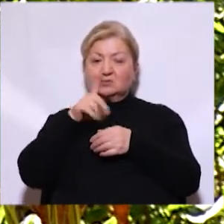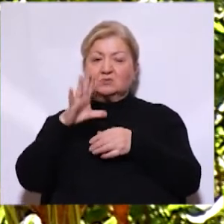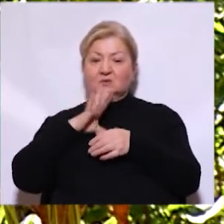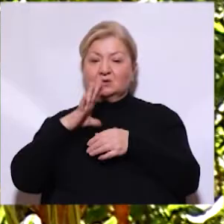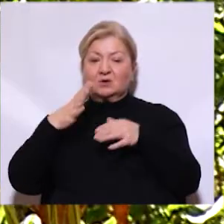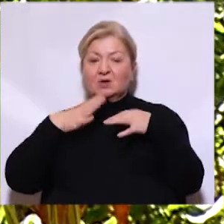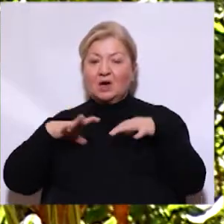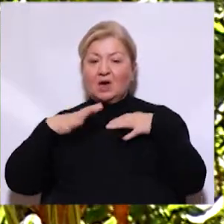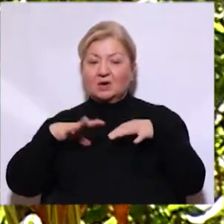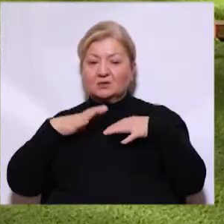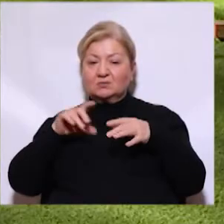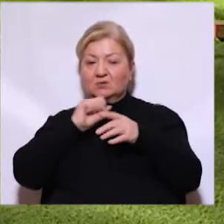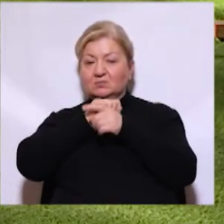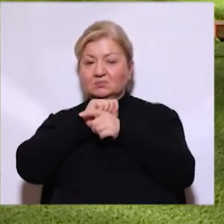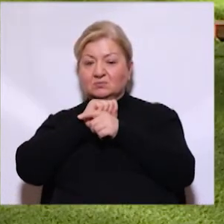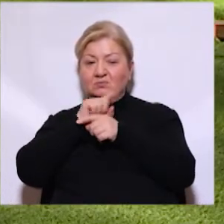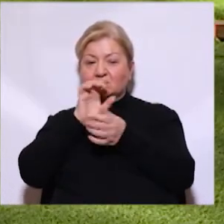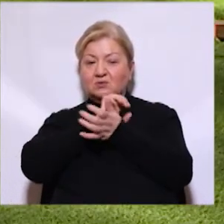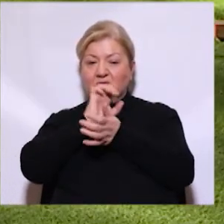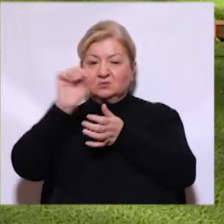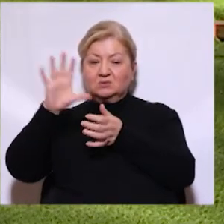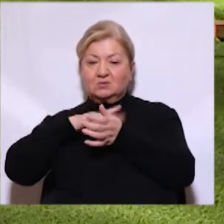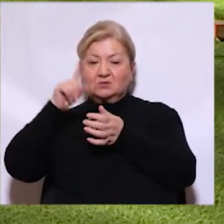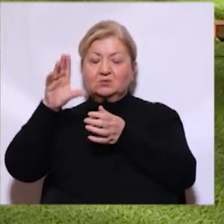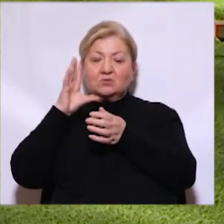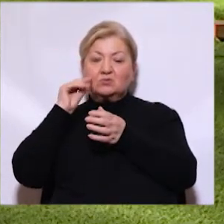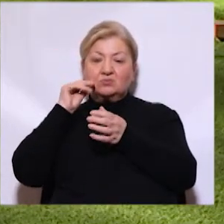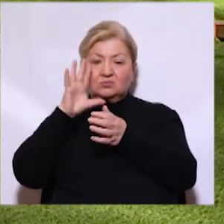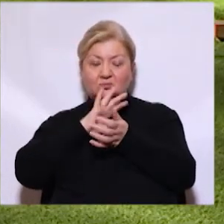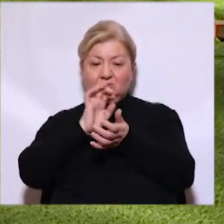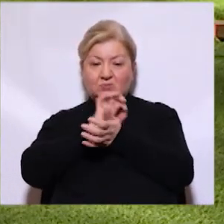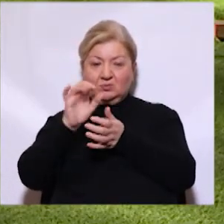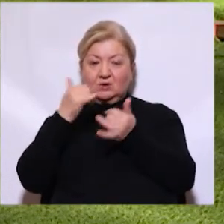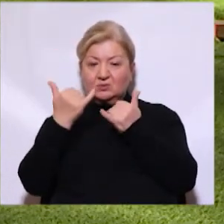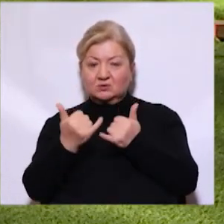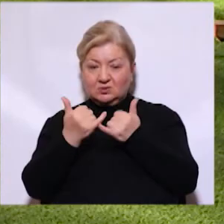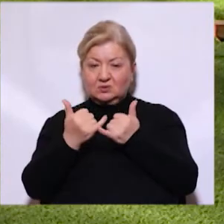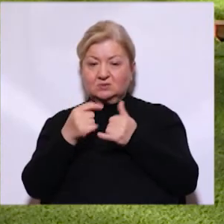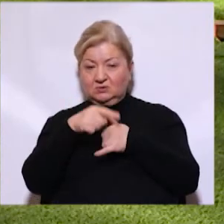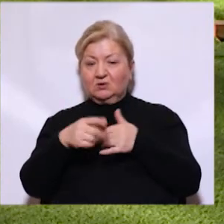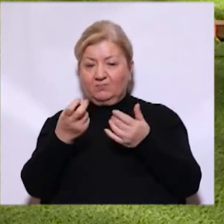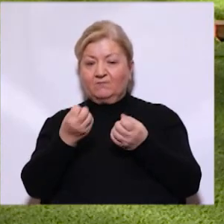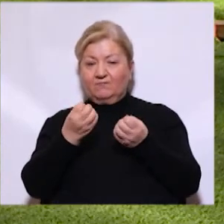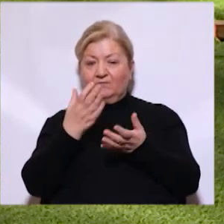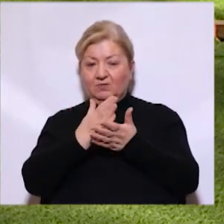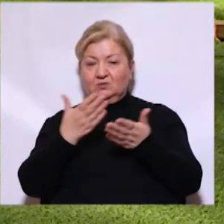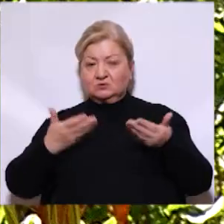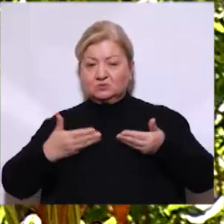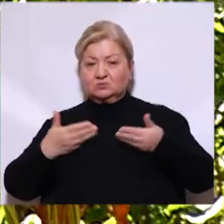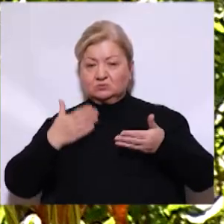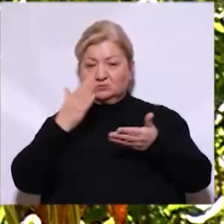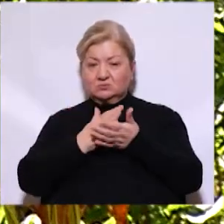ქართველები, რომლებიც ჩერნობილში გაგზავნეს იმ აფეთქების პერიოდში და ძალიან საინტერესოდ გადმოსცემენ, დღესაც ცოცხლები არიან ეს